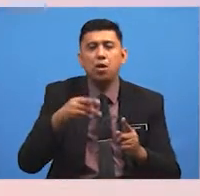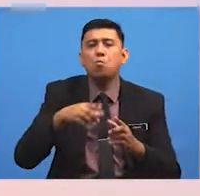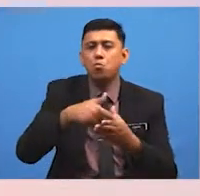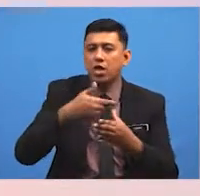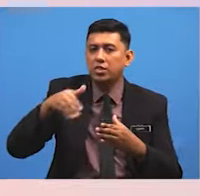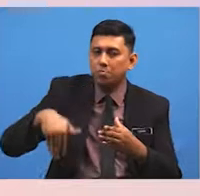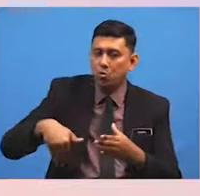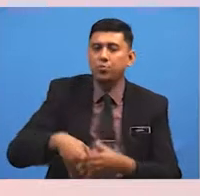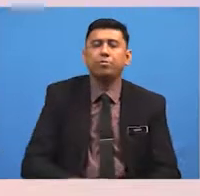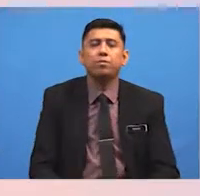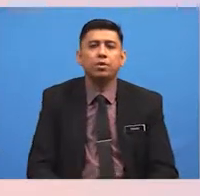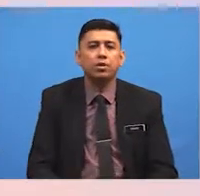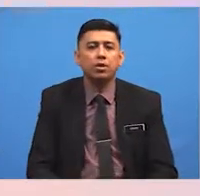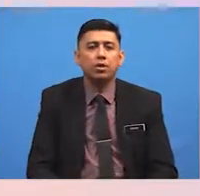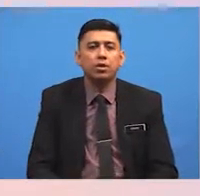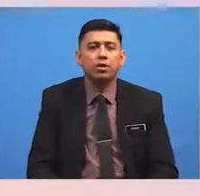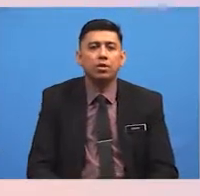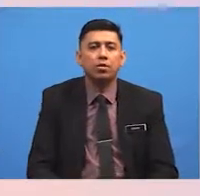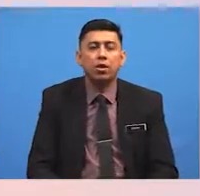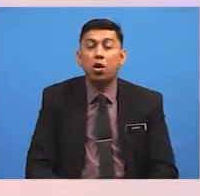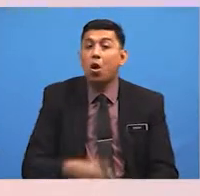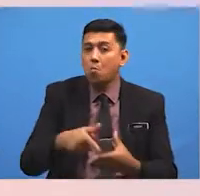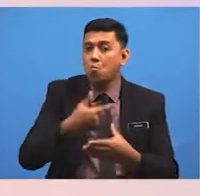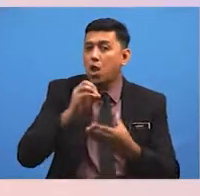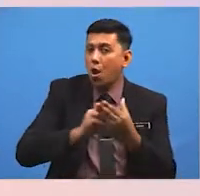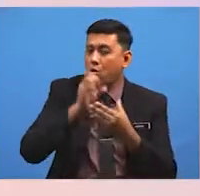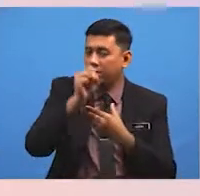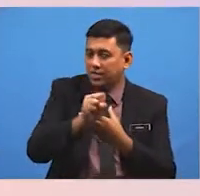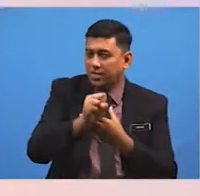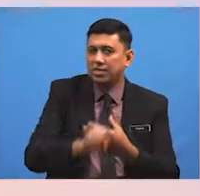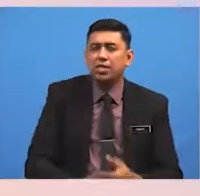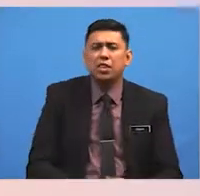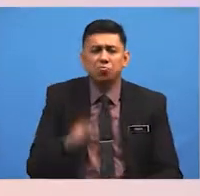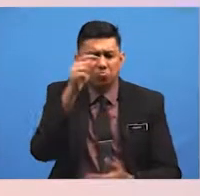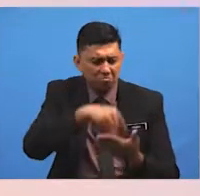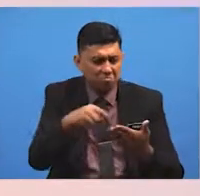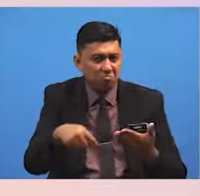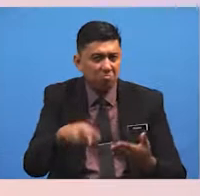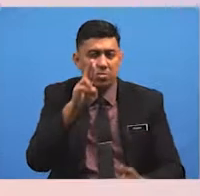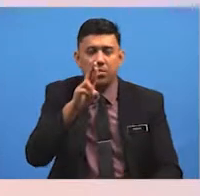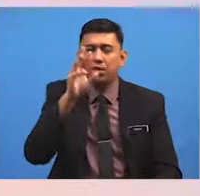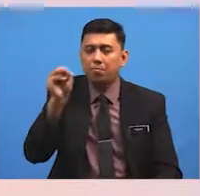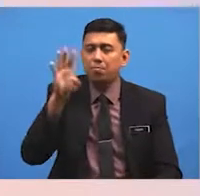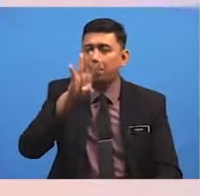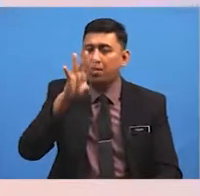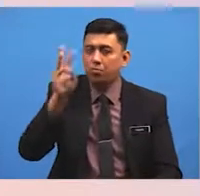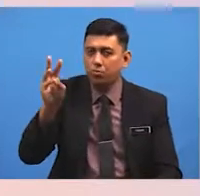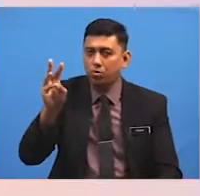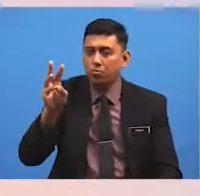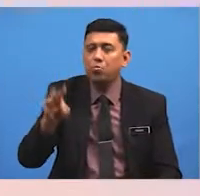sebelumnya mereka the laju bulan ogos kita akan catat at-40